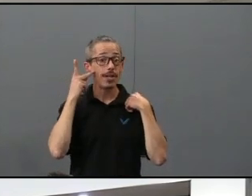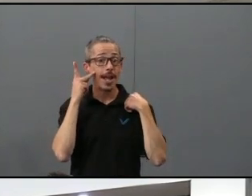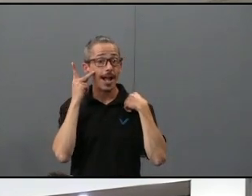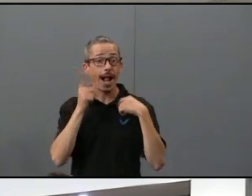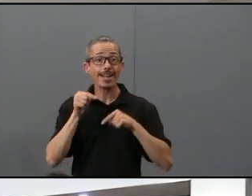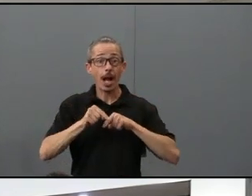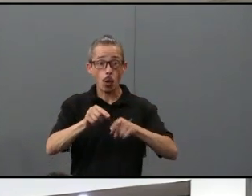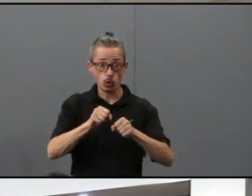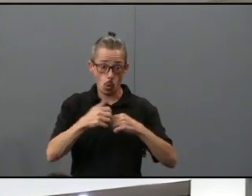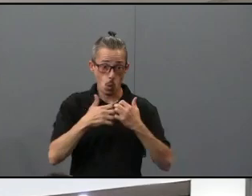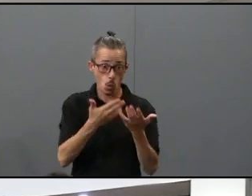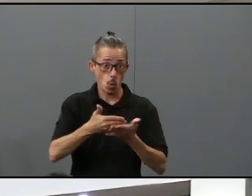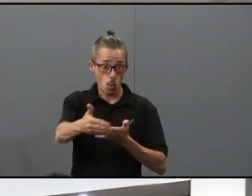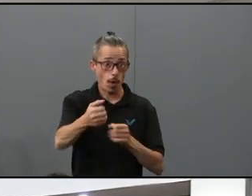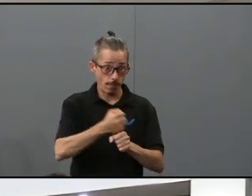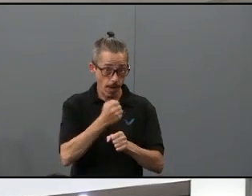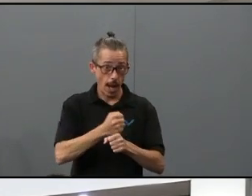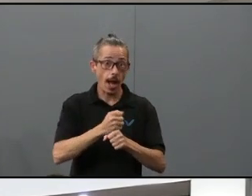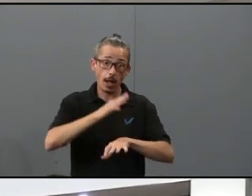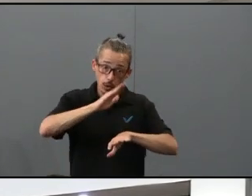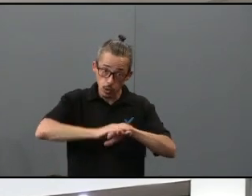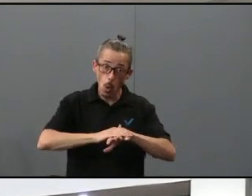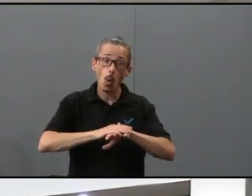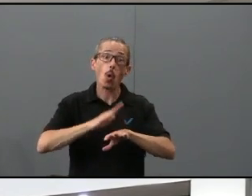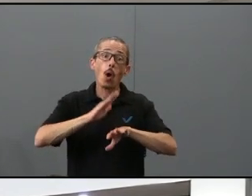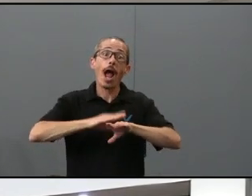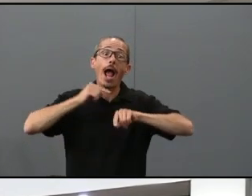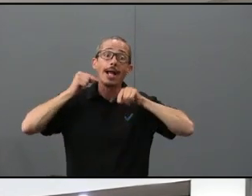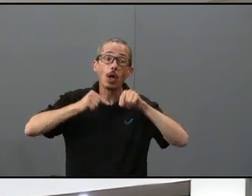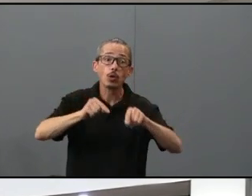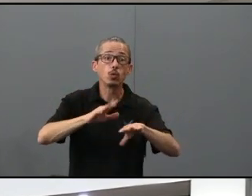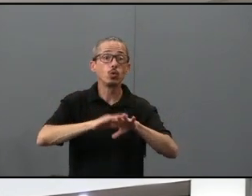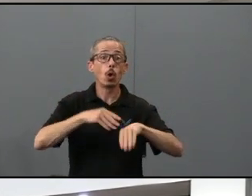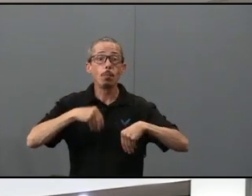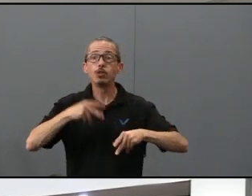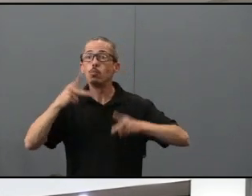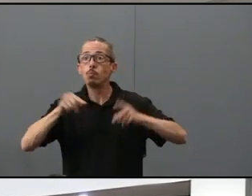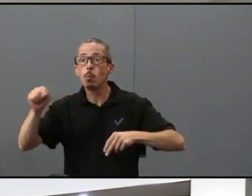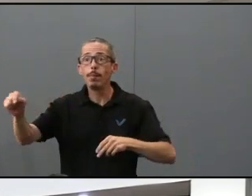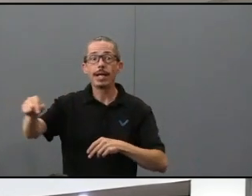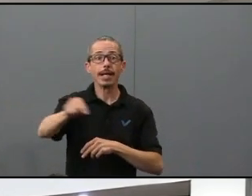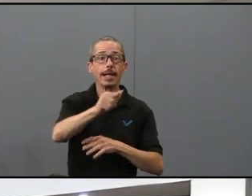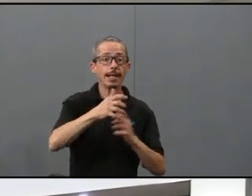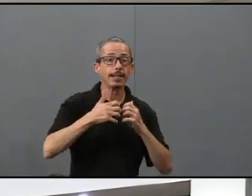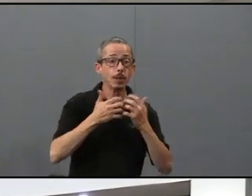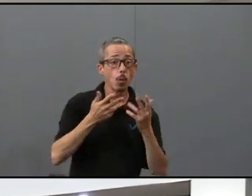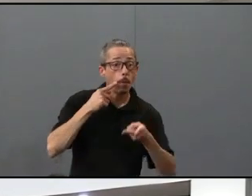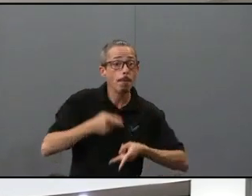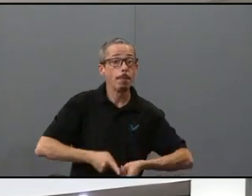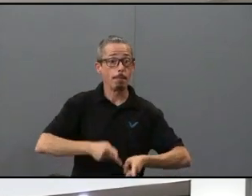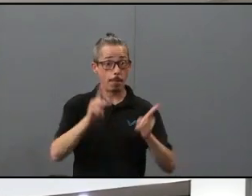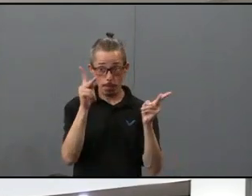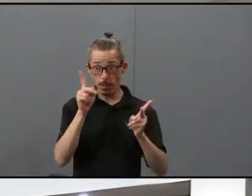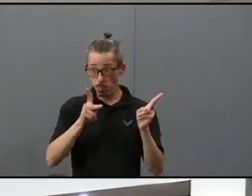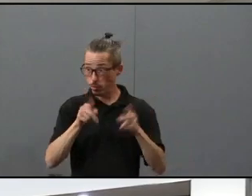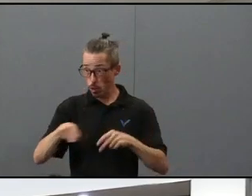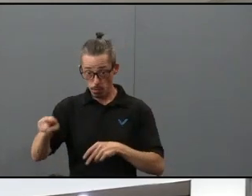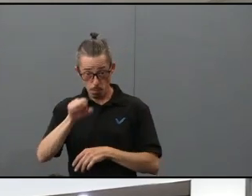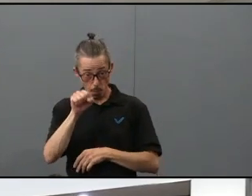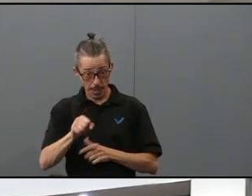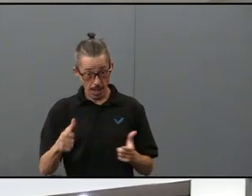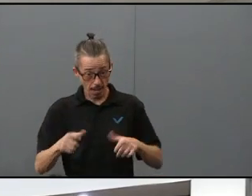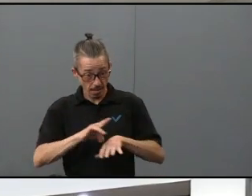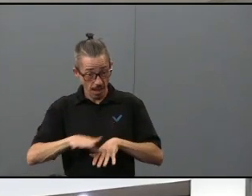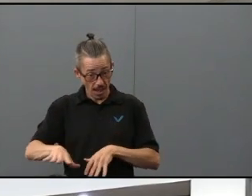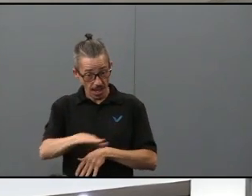urbaine on va pouvoir toucher finalement tout qu'est-ce qui est les marchés publics euh permettre même à des des des propriétaires